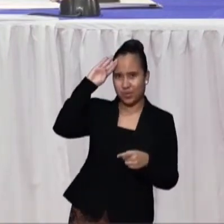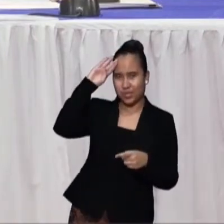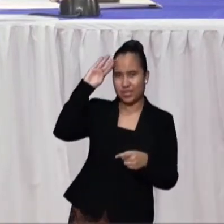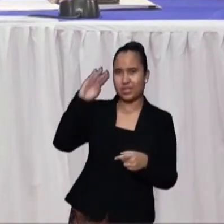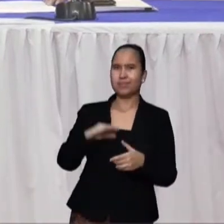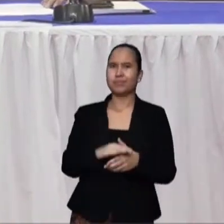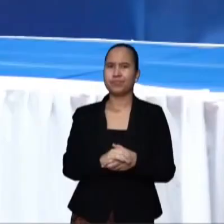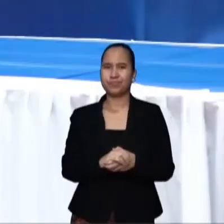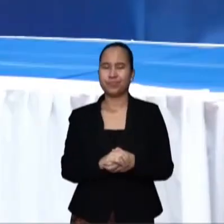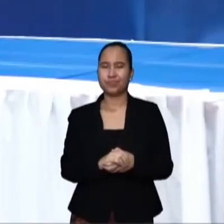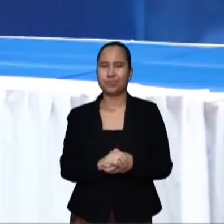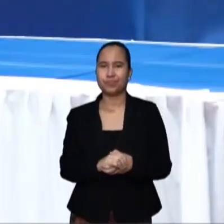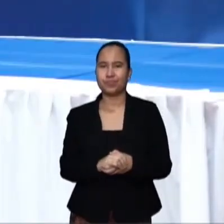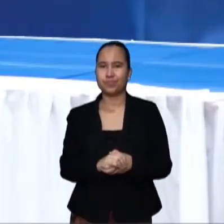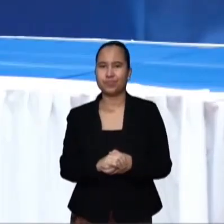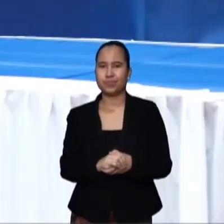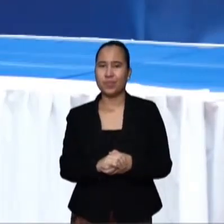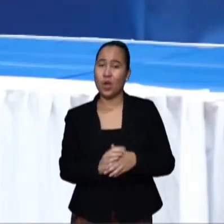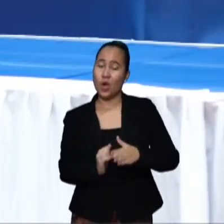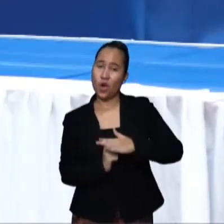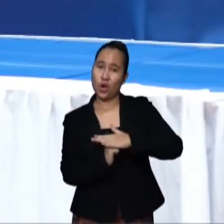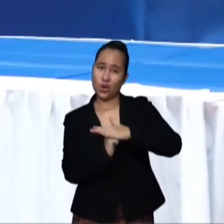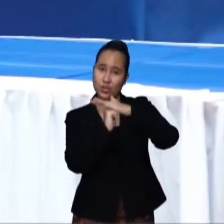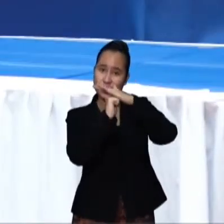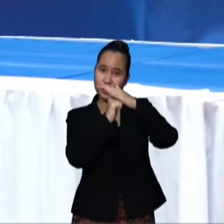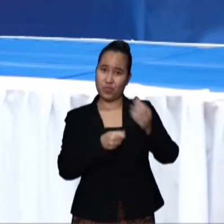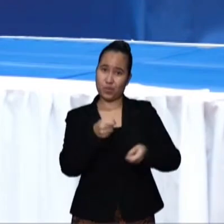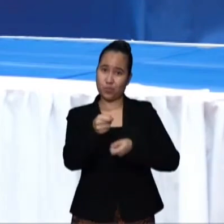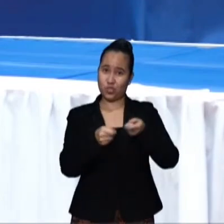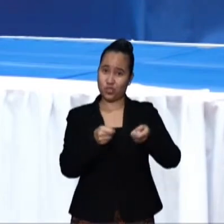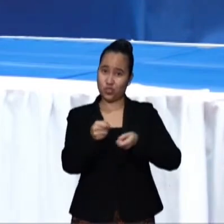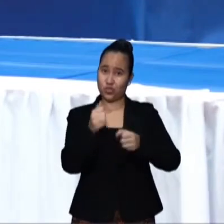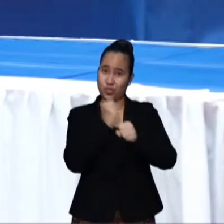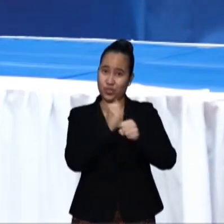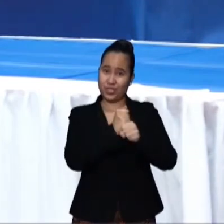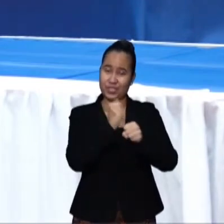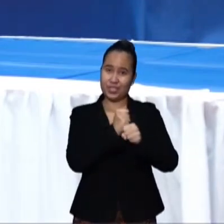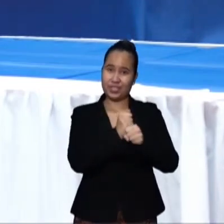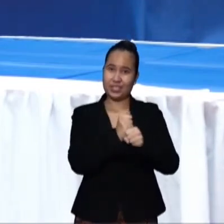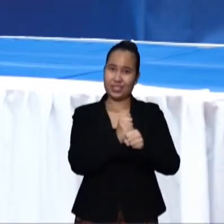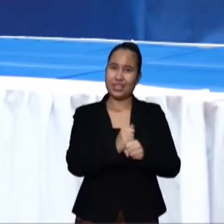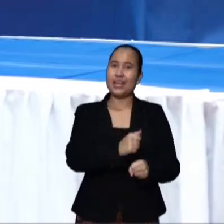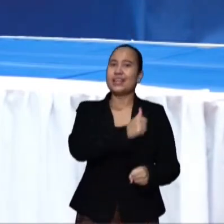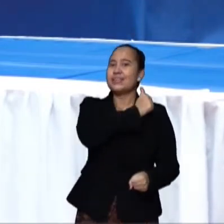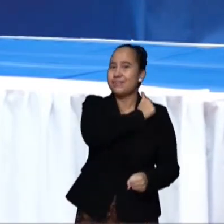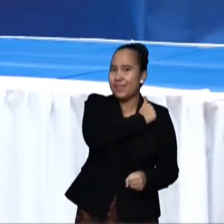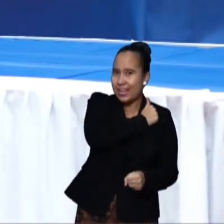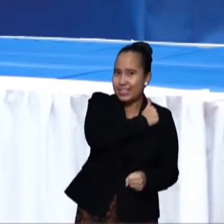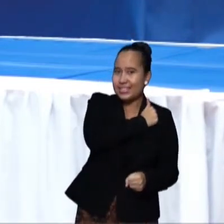Suriname, met ondersteuning van de bestuursdienst, Defensie, Leger,